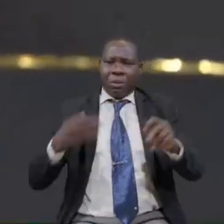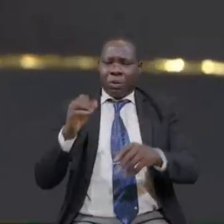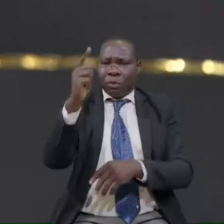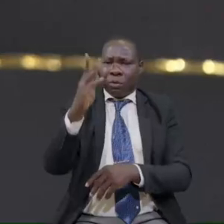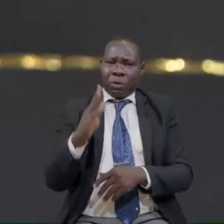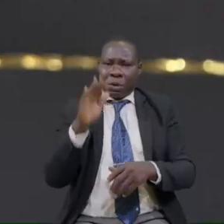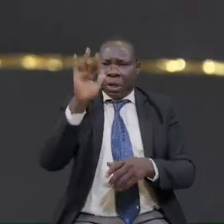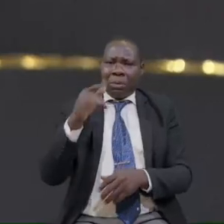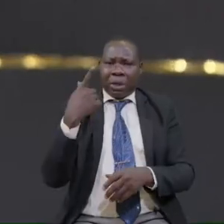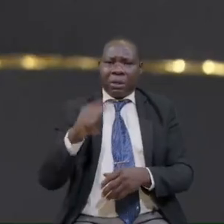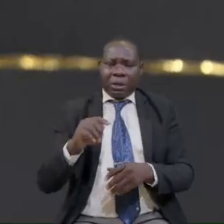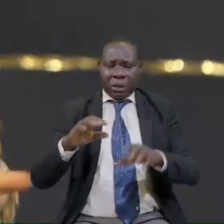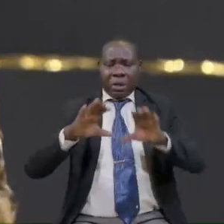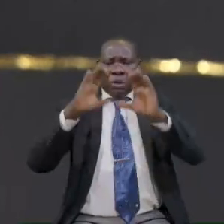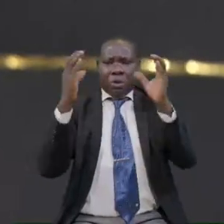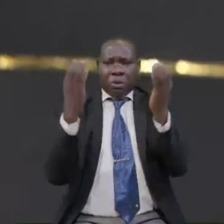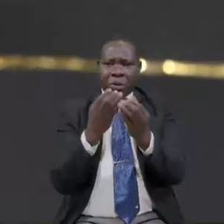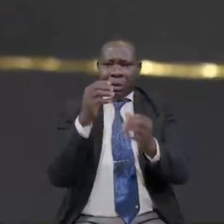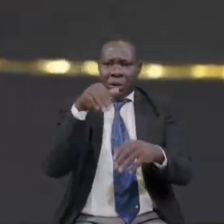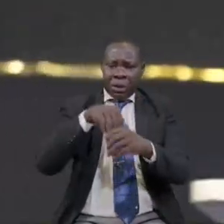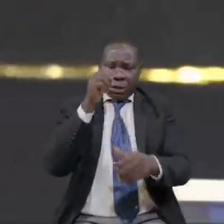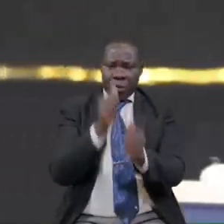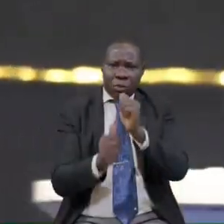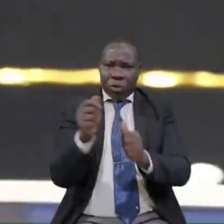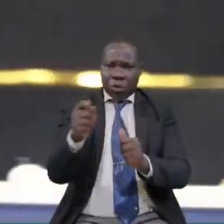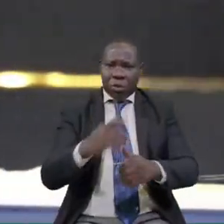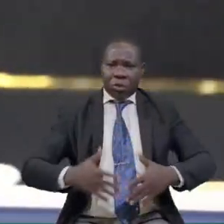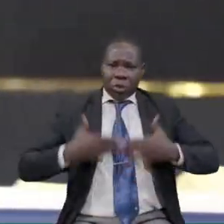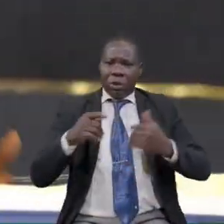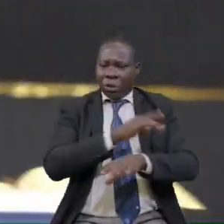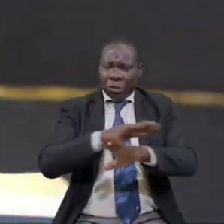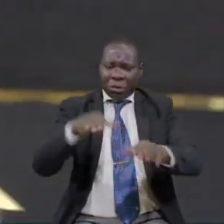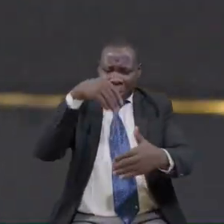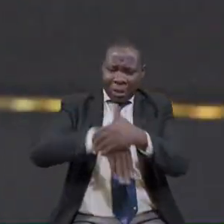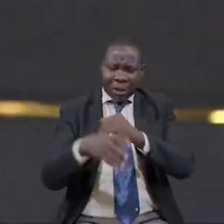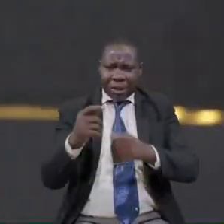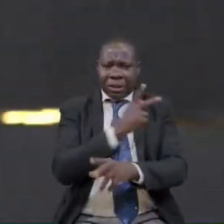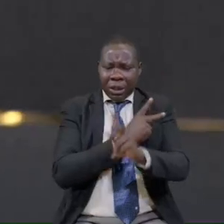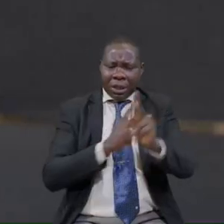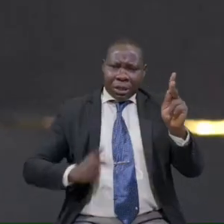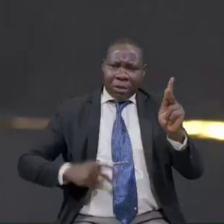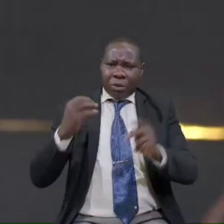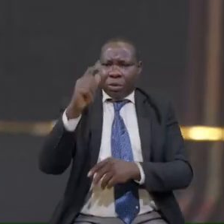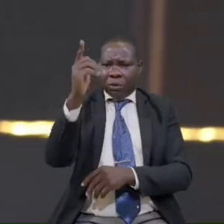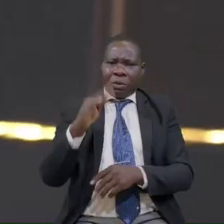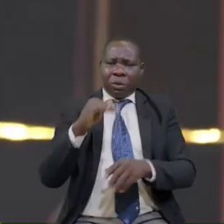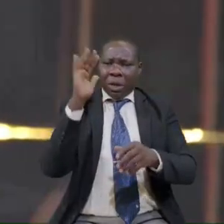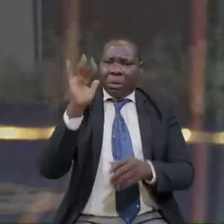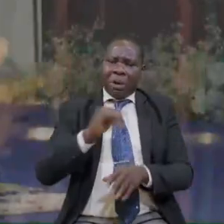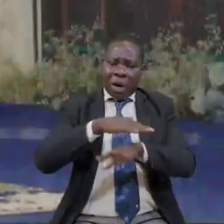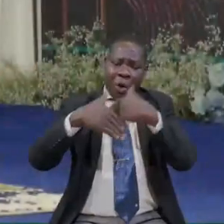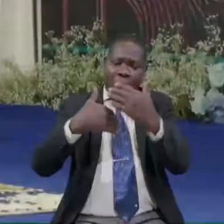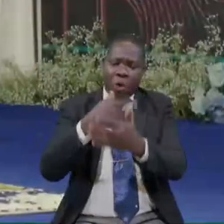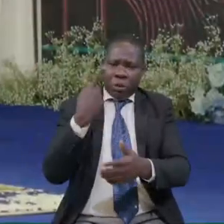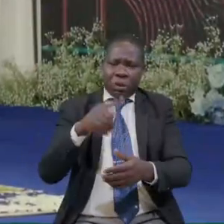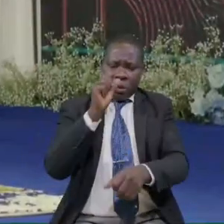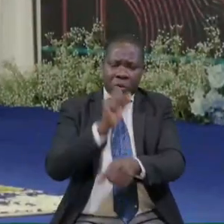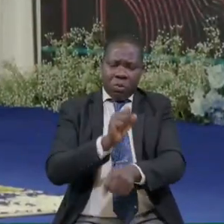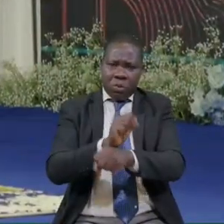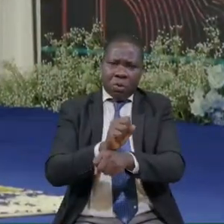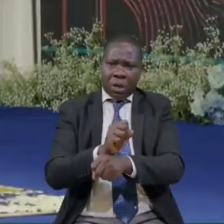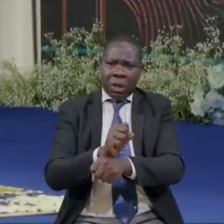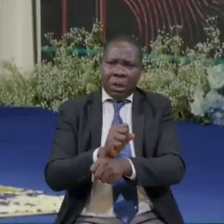de Dieu par la communauté où vous vivez. Vous n'entrez pas dans le royaume de Dieu avec toutes